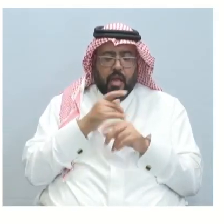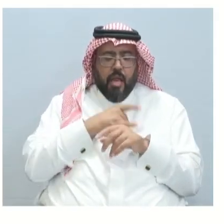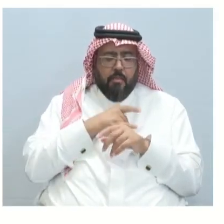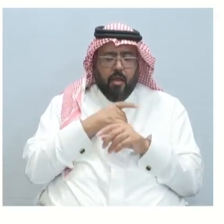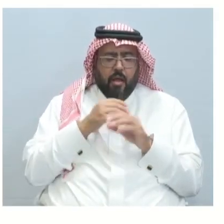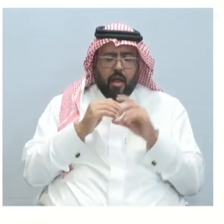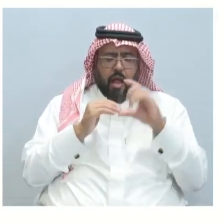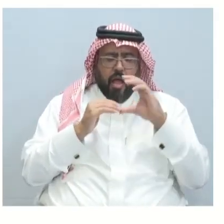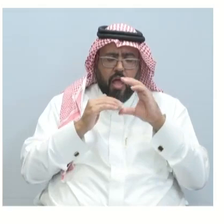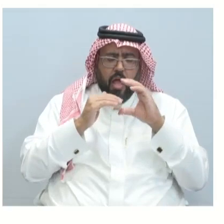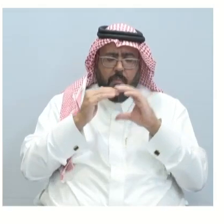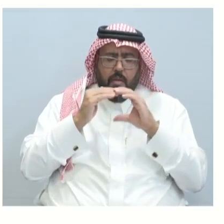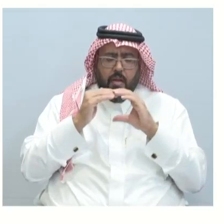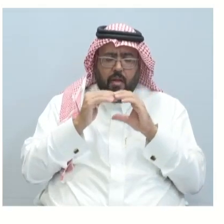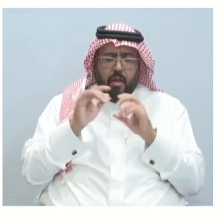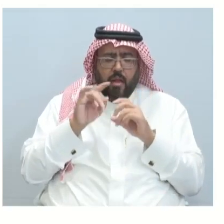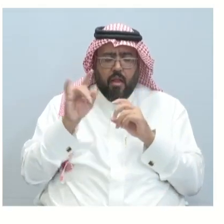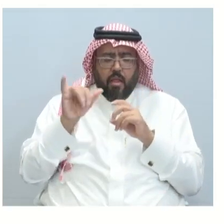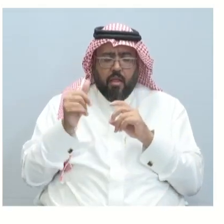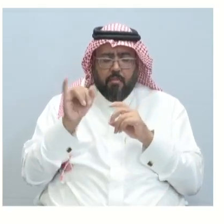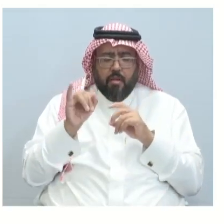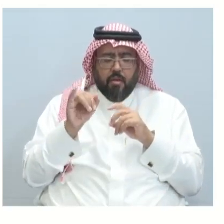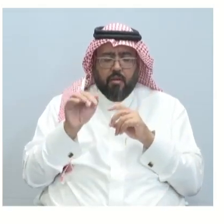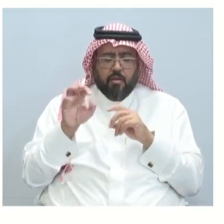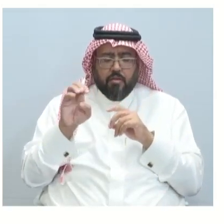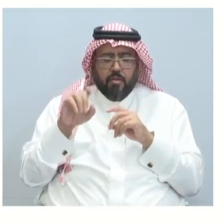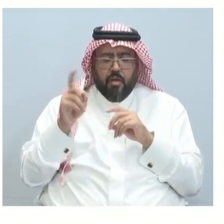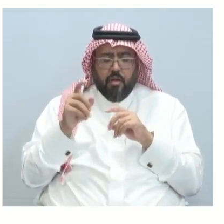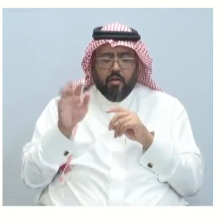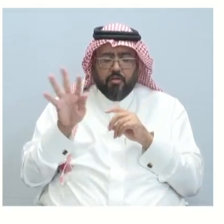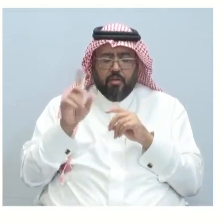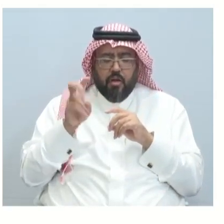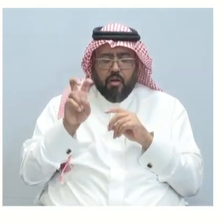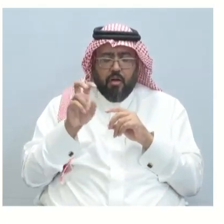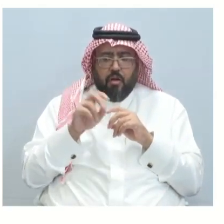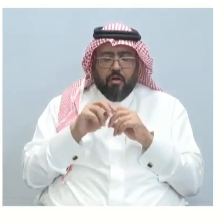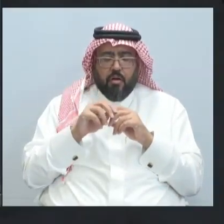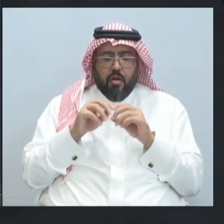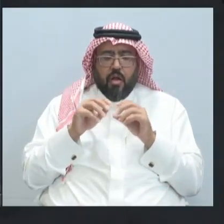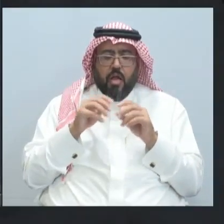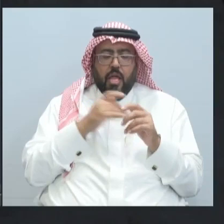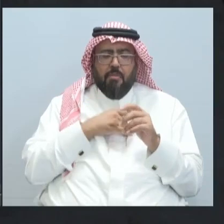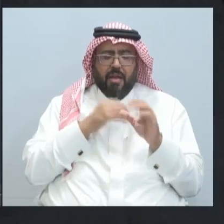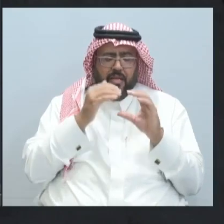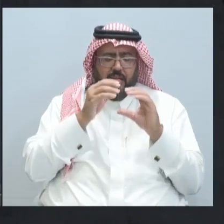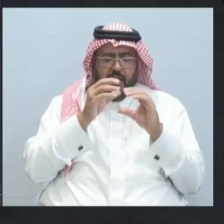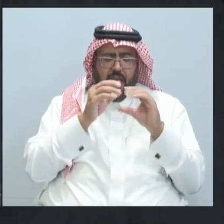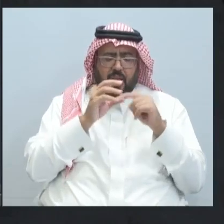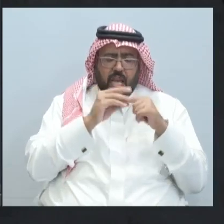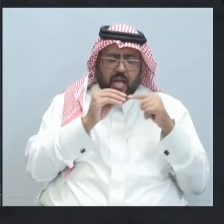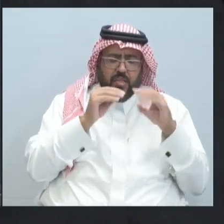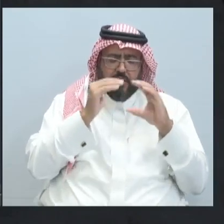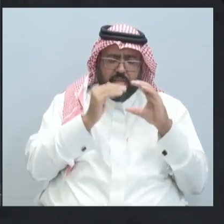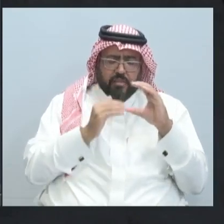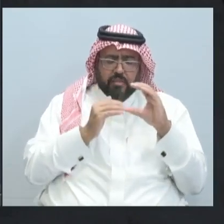لا يكون كاملا في من في من يؤذي جاره فالايمان ينقص ولا يكون كاملا لمن